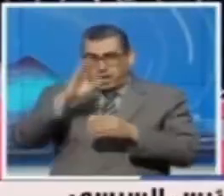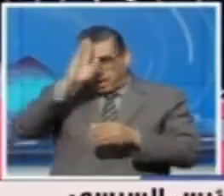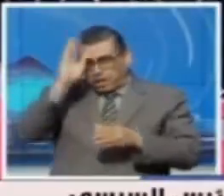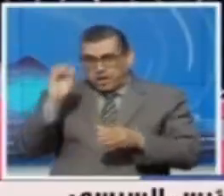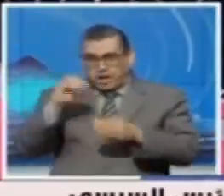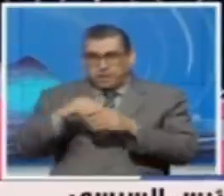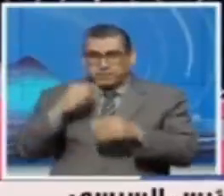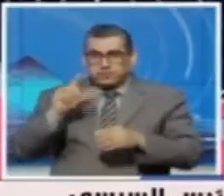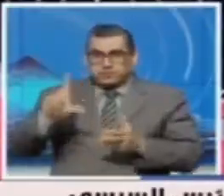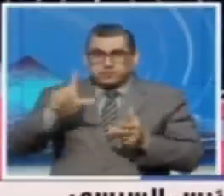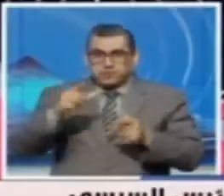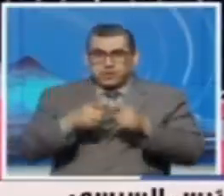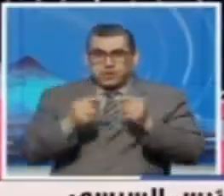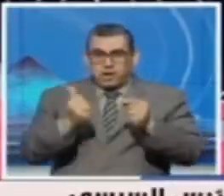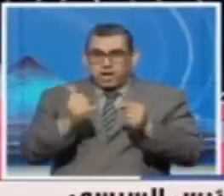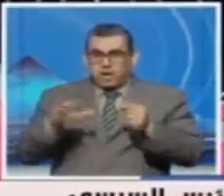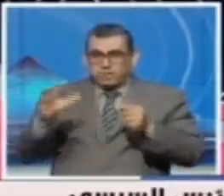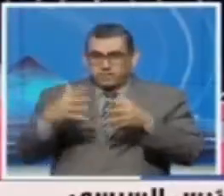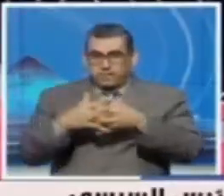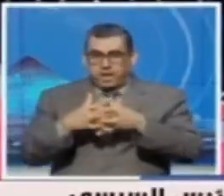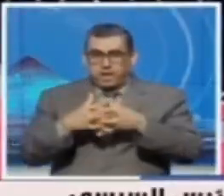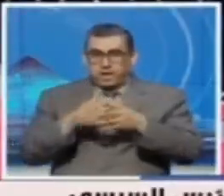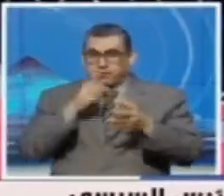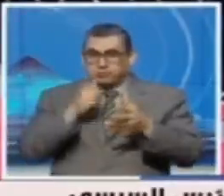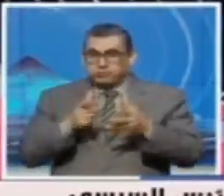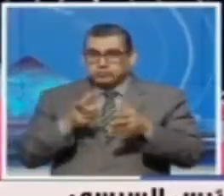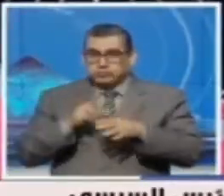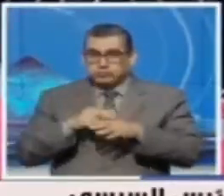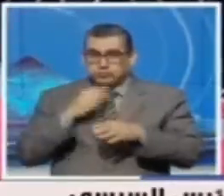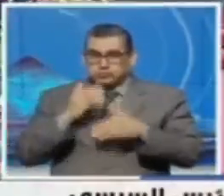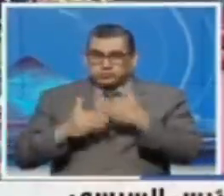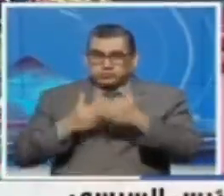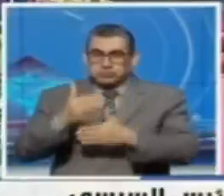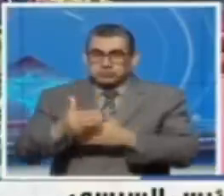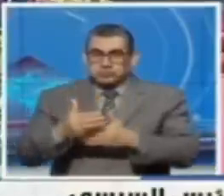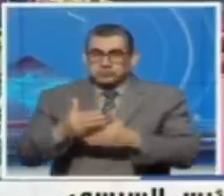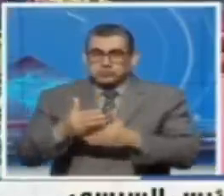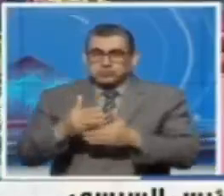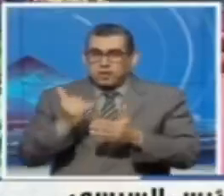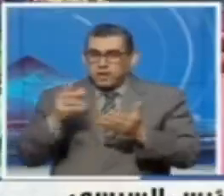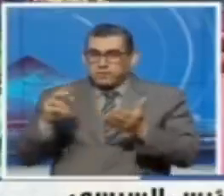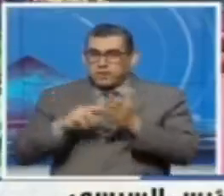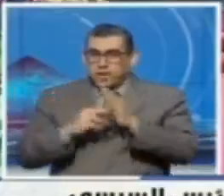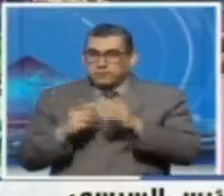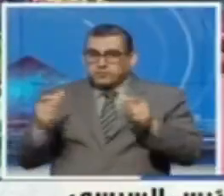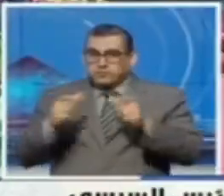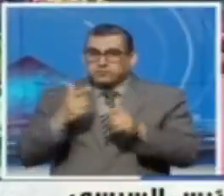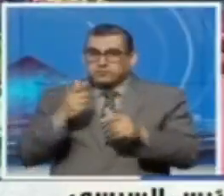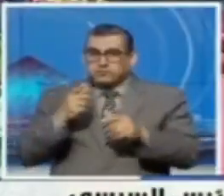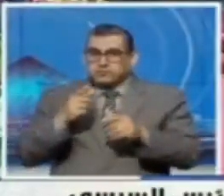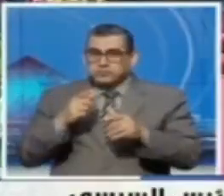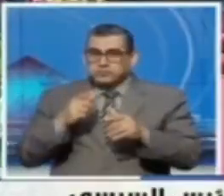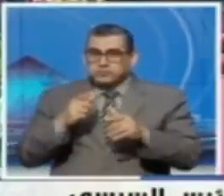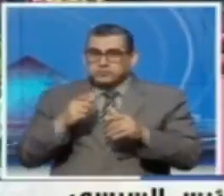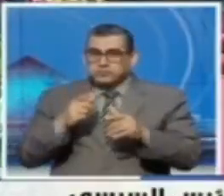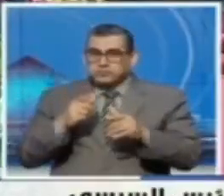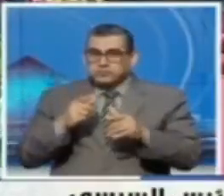قادة دول الخليج، عندما يجيء بايدن إلى المنطقة في زيارة